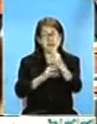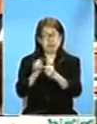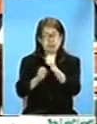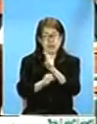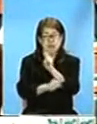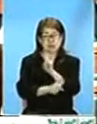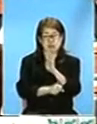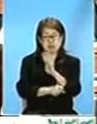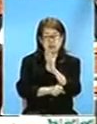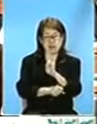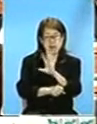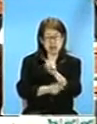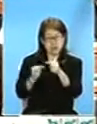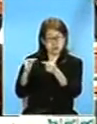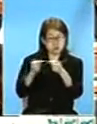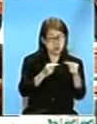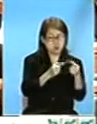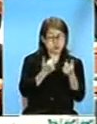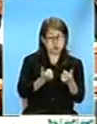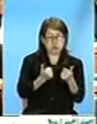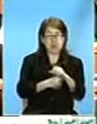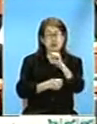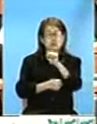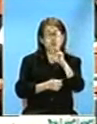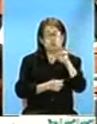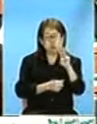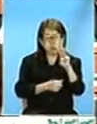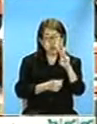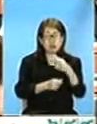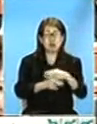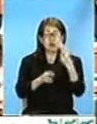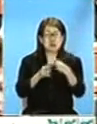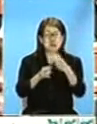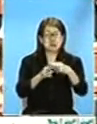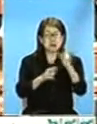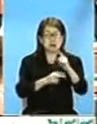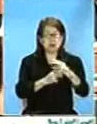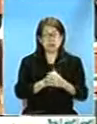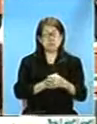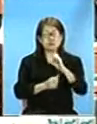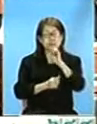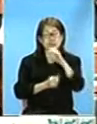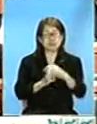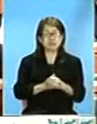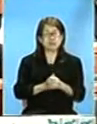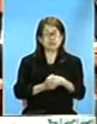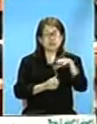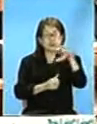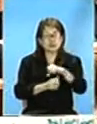จจุบันนั้นวุฒิสภาหรือในอดีตเรียกว่าพฤฒิสภา ก็มีที่ม